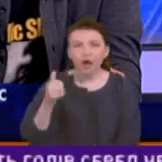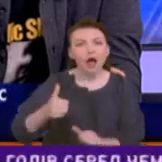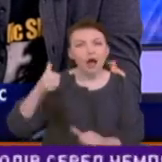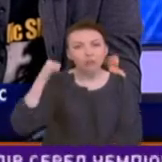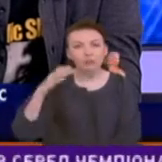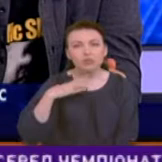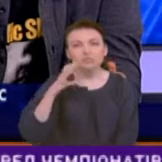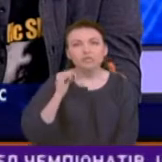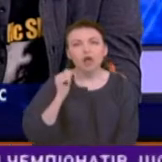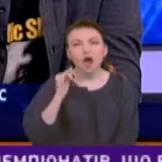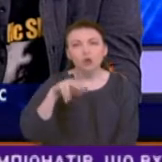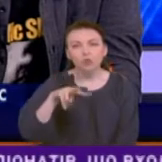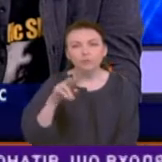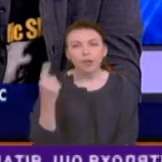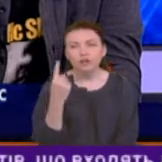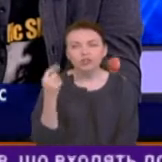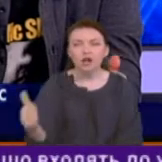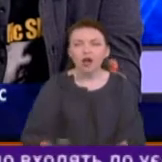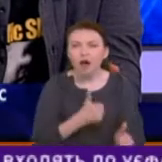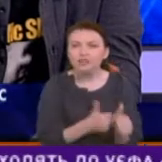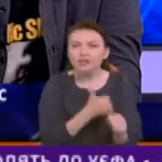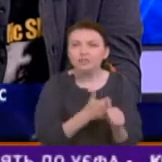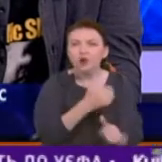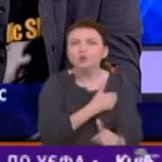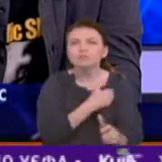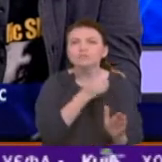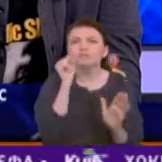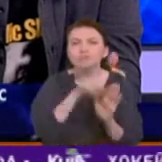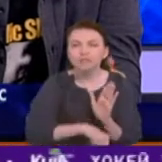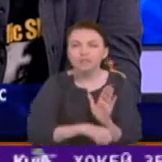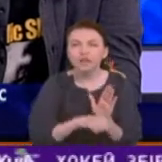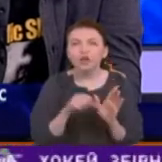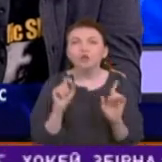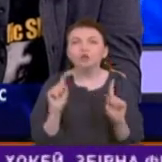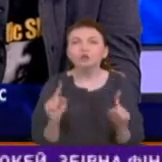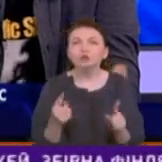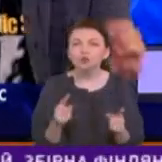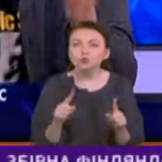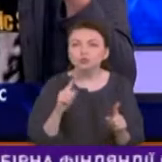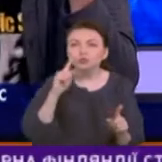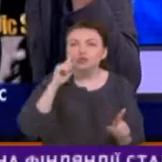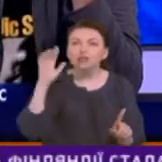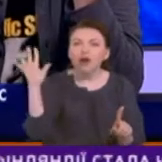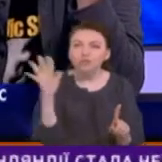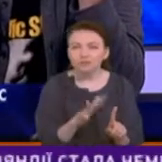цар перший, ганявся за ним, хоч щоб його вбити. Тому що він, да, він ненавидів